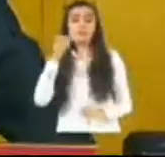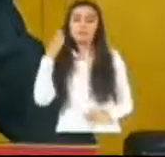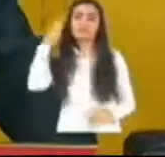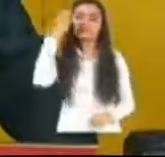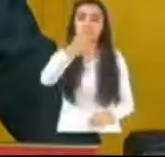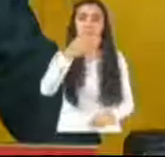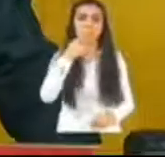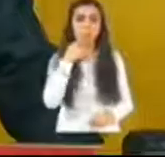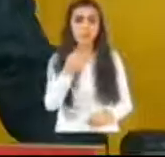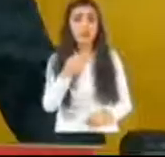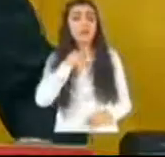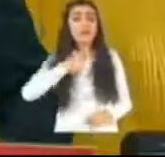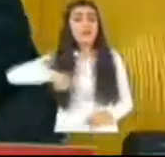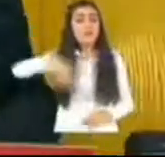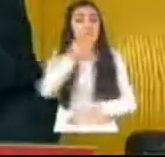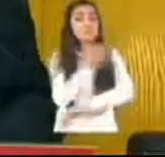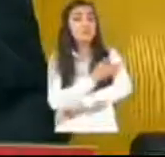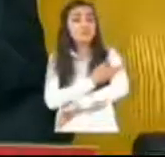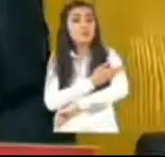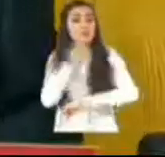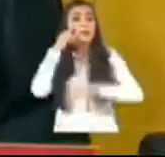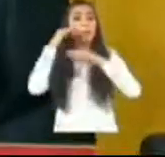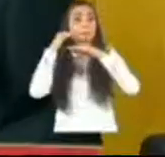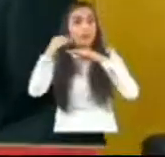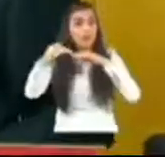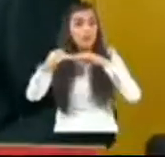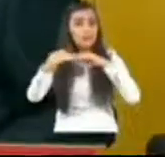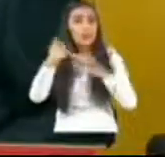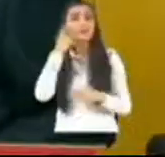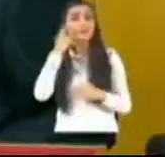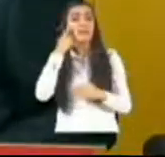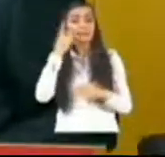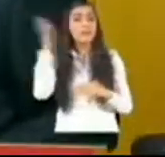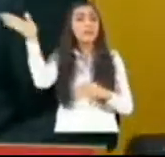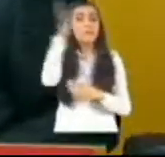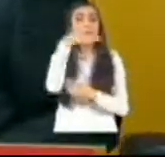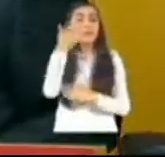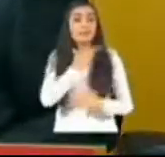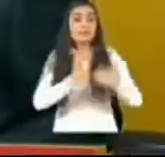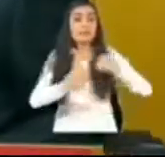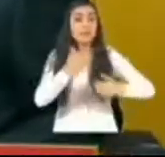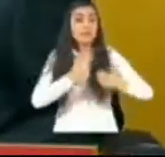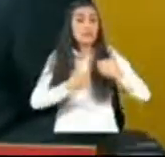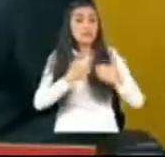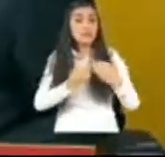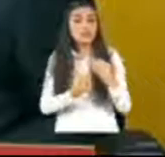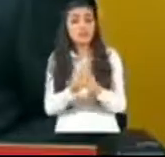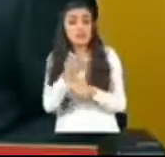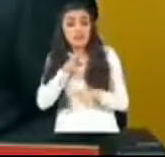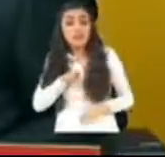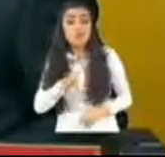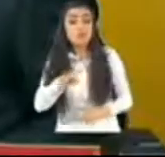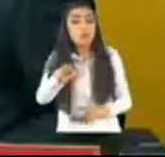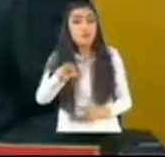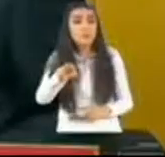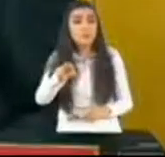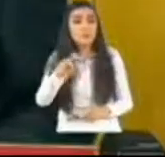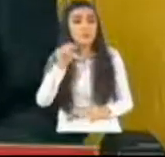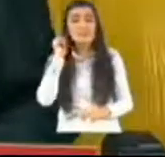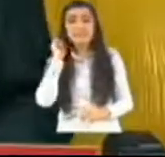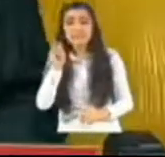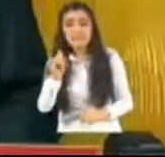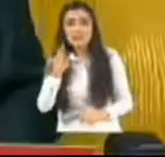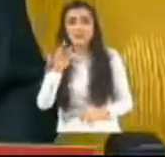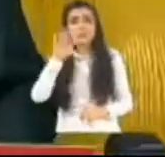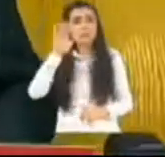varacağız. Biz vatan, millet, devlet ve bayrak sevdasıyla çıkılan yolda kirli